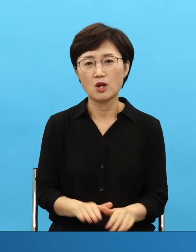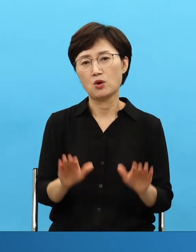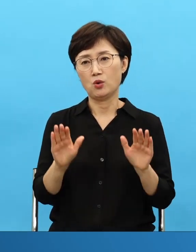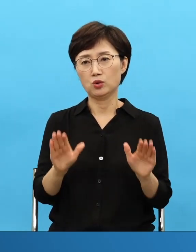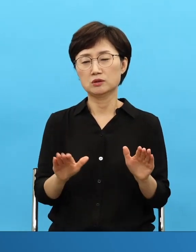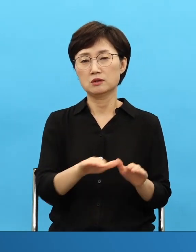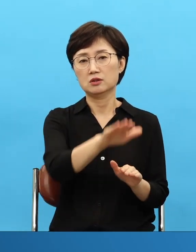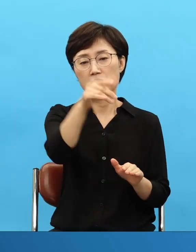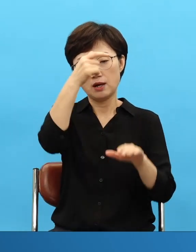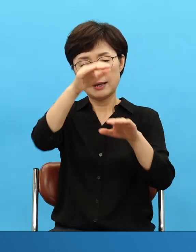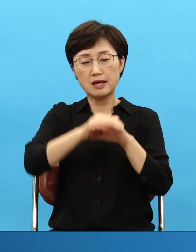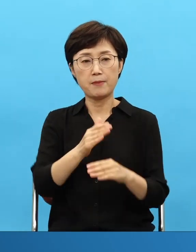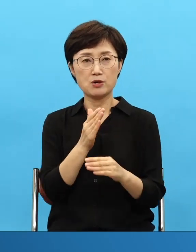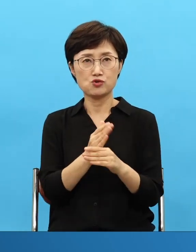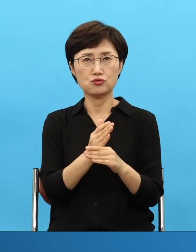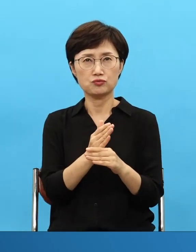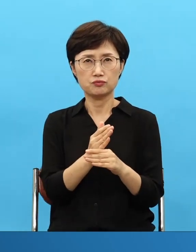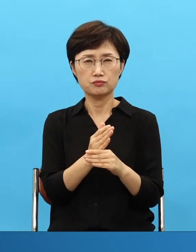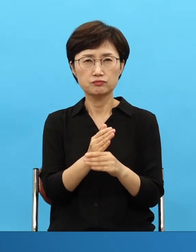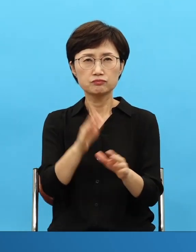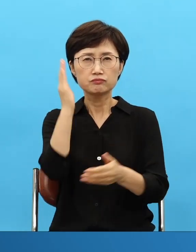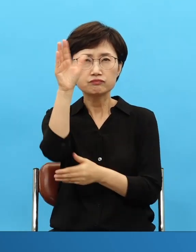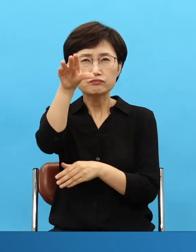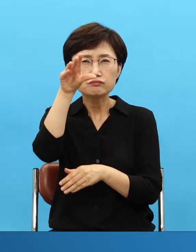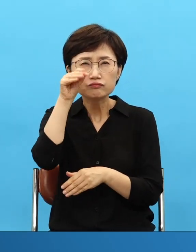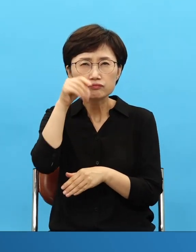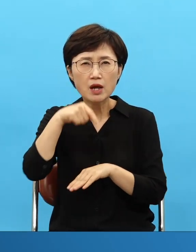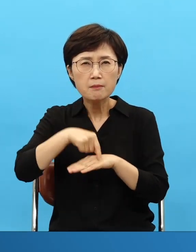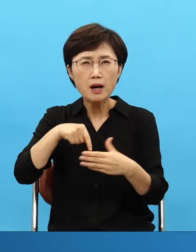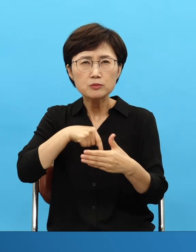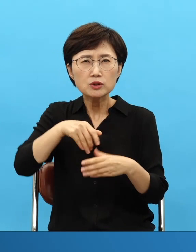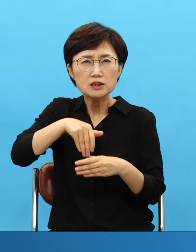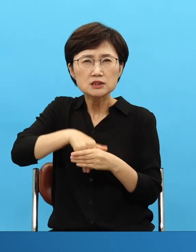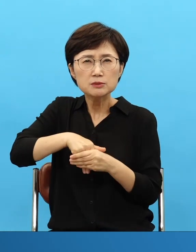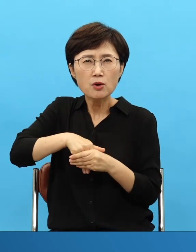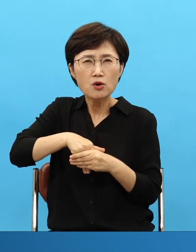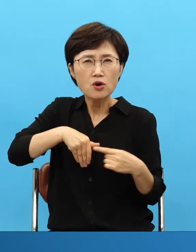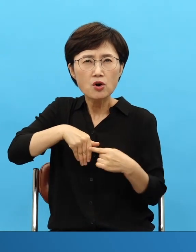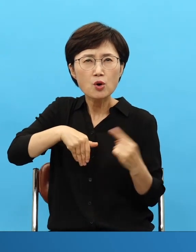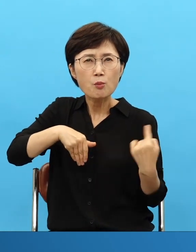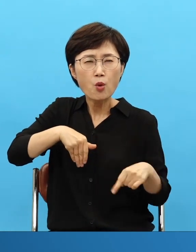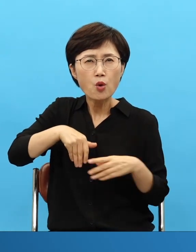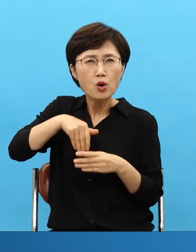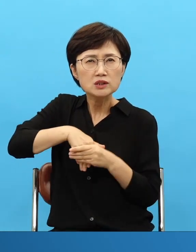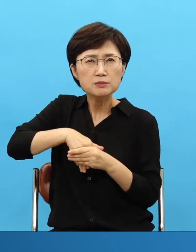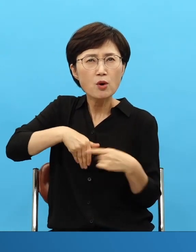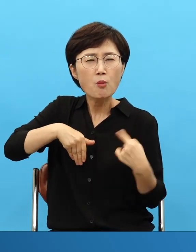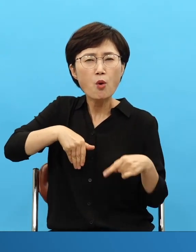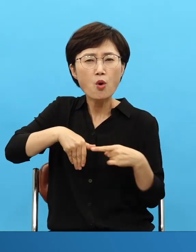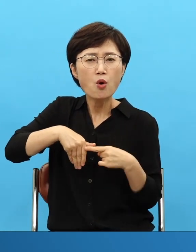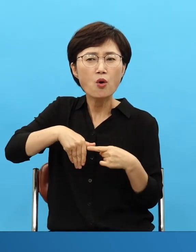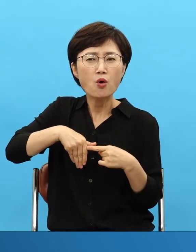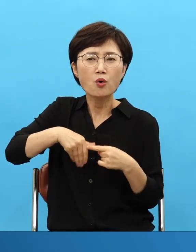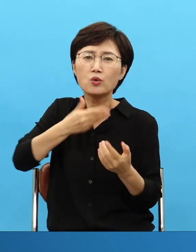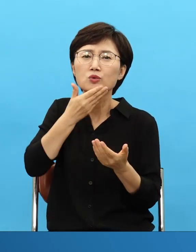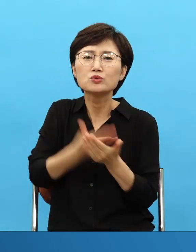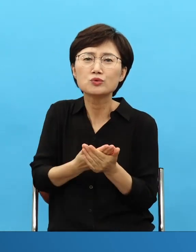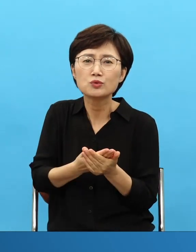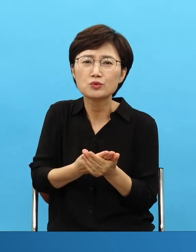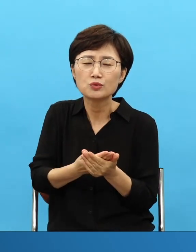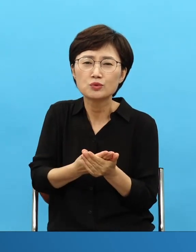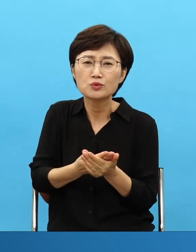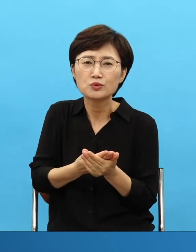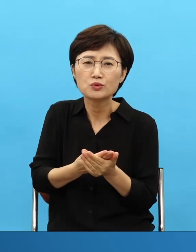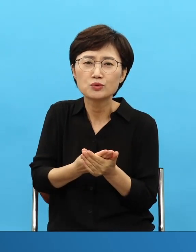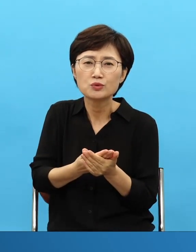무엇을 심고 가느냐 중요합니다. Today, in this time of worship, what you plant in your heart as you head out is most